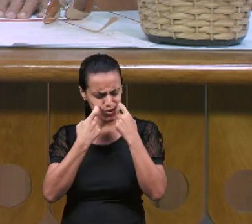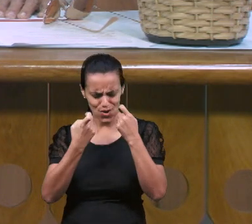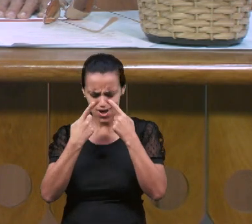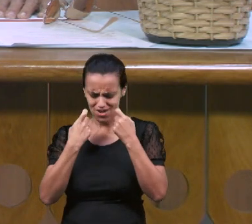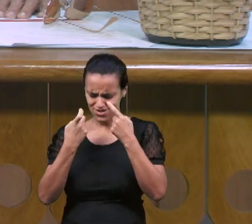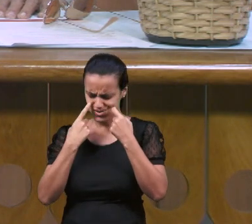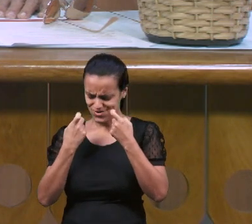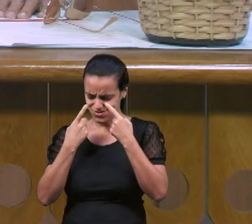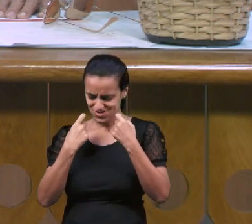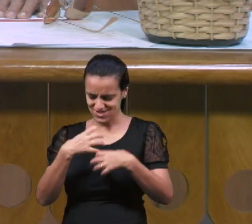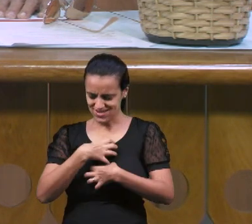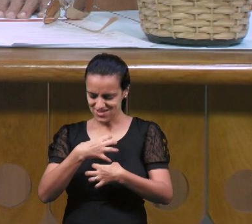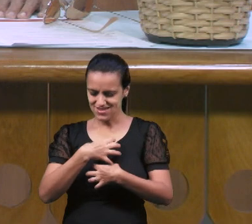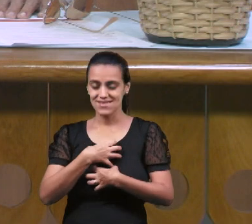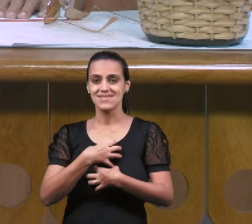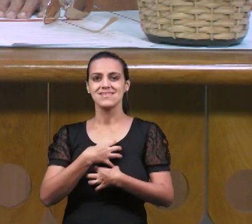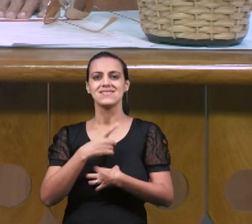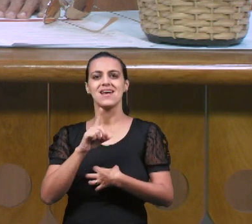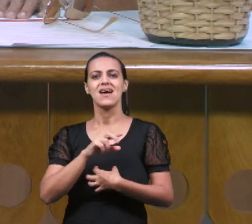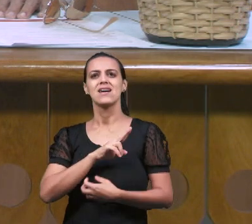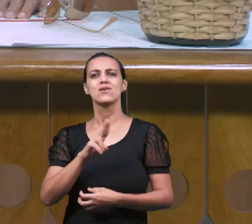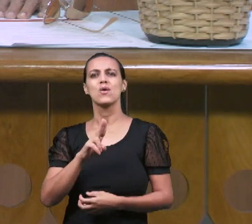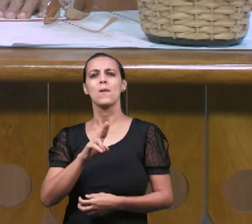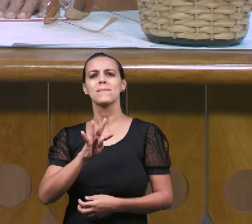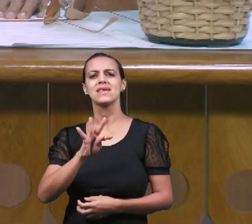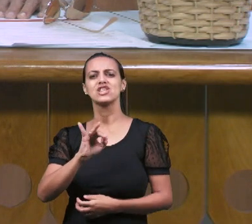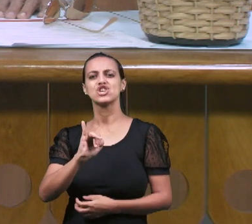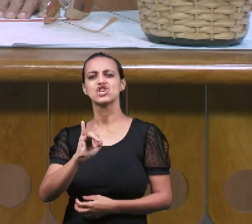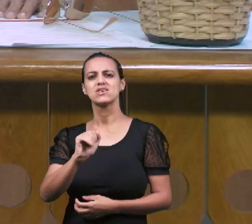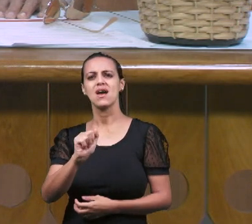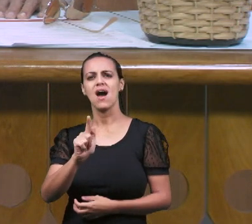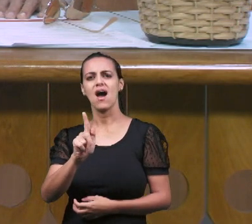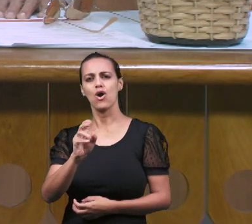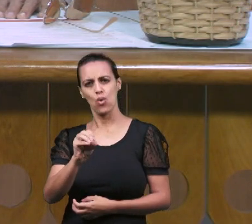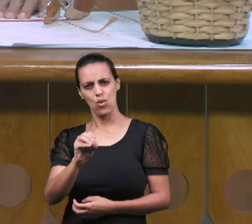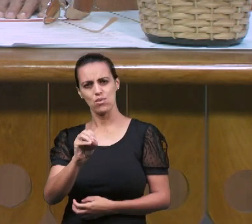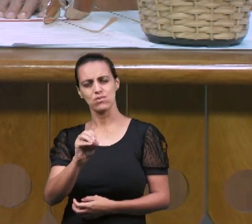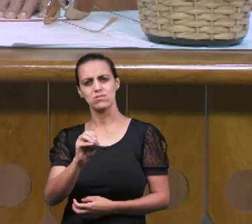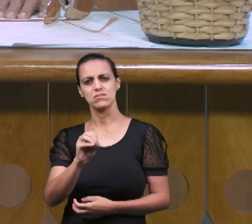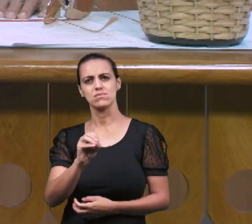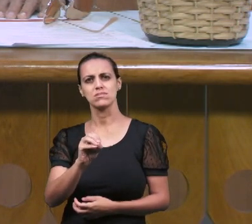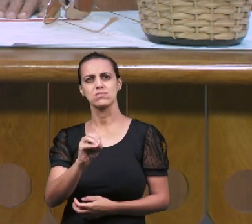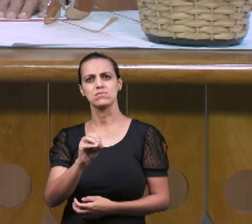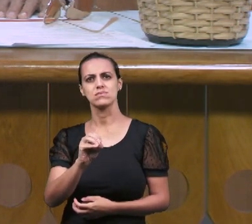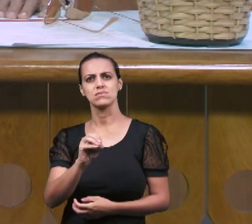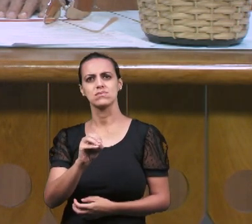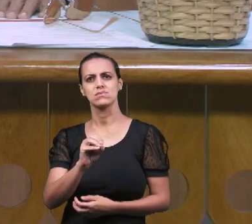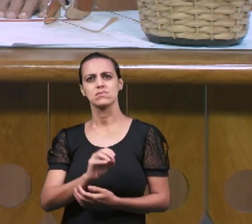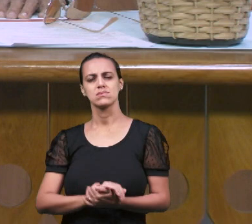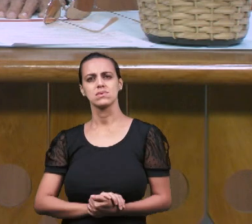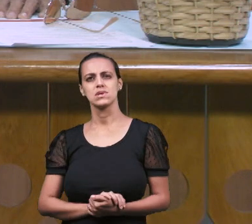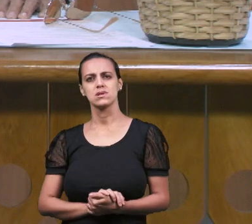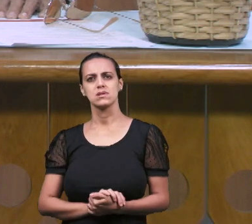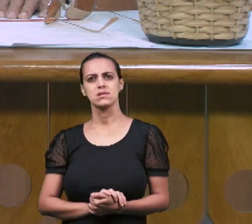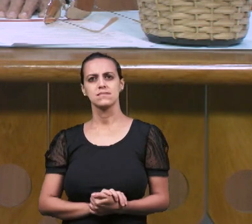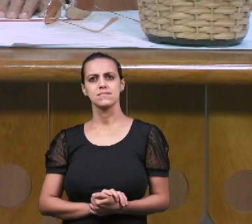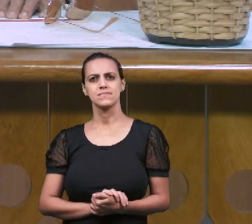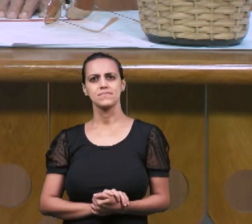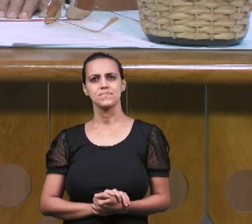C'est notre frère qui est ici, Thiago, le Muxaba,